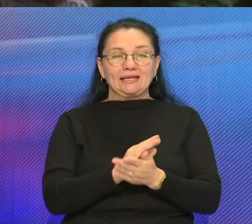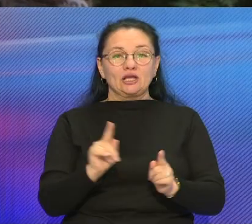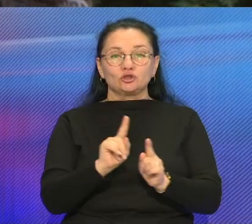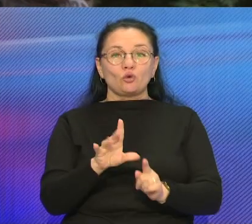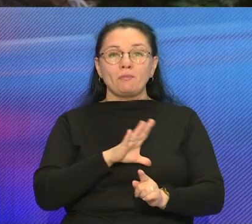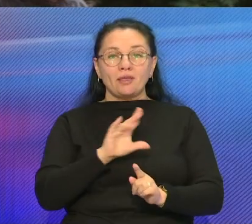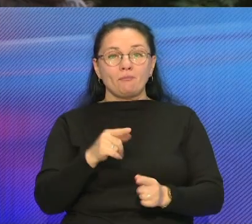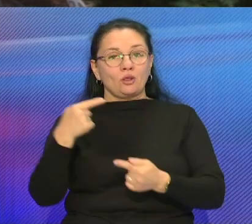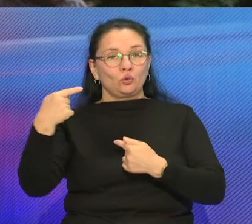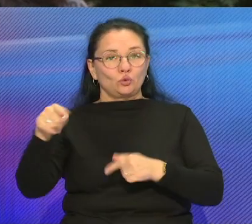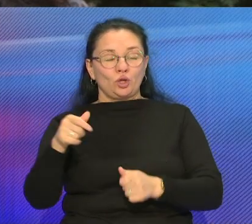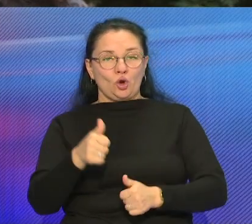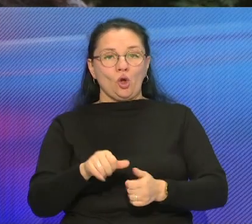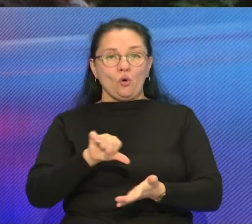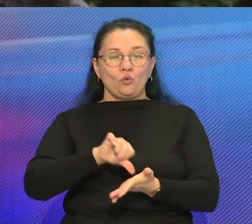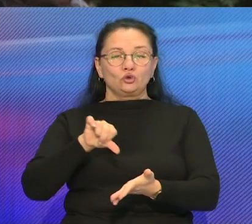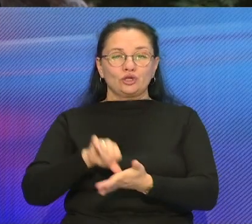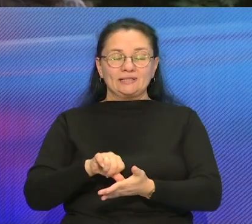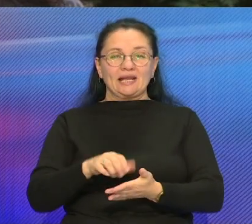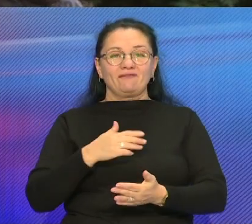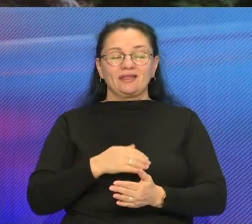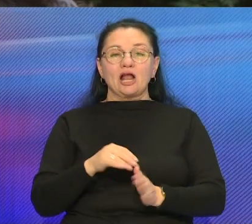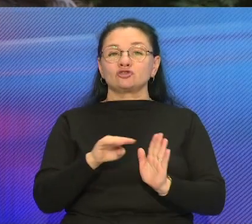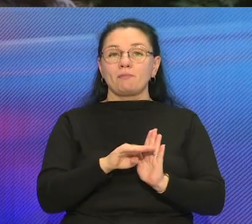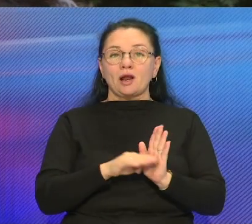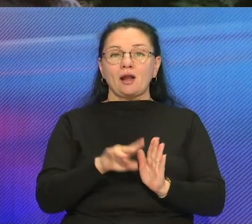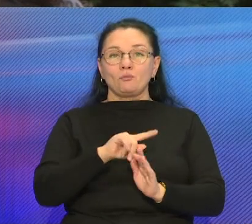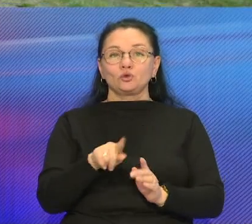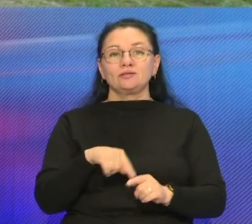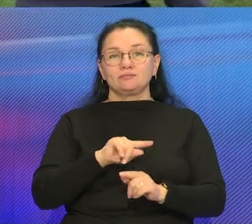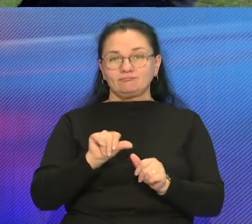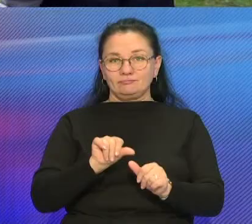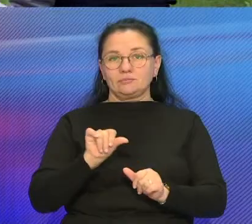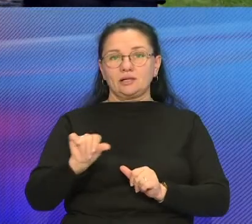было у других. И 100% наша программа будет индивидуальной, я уверена в этом.